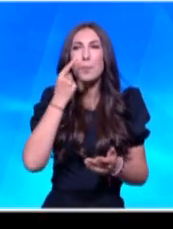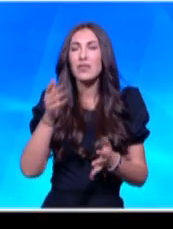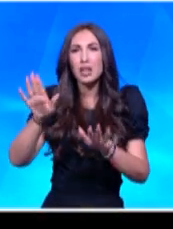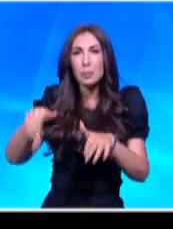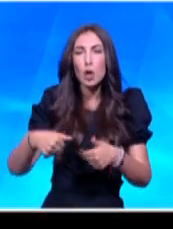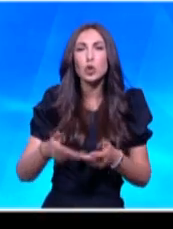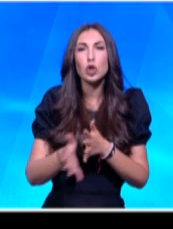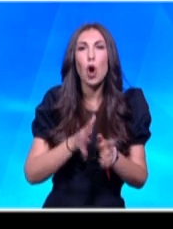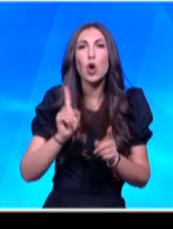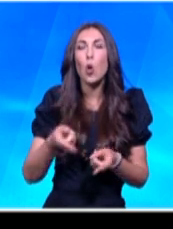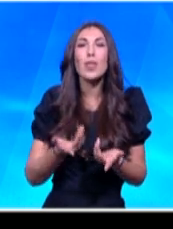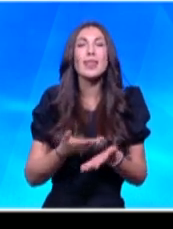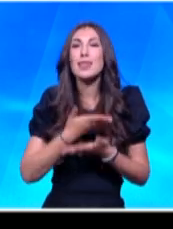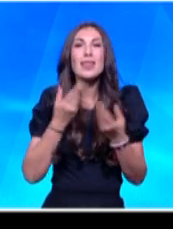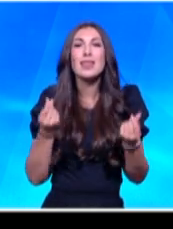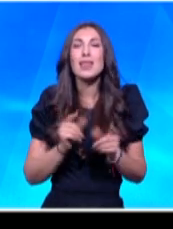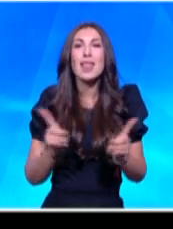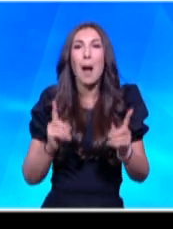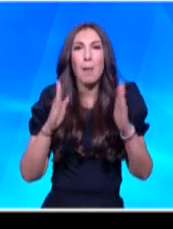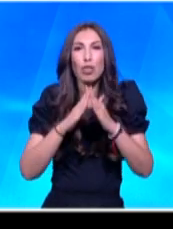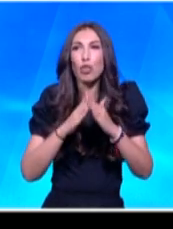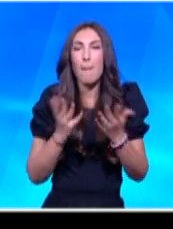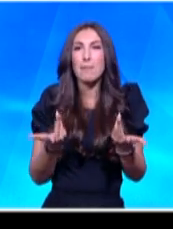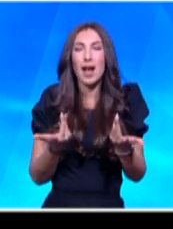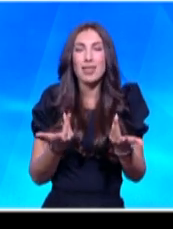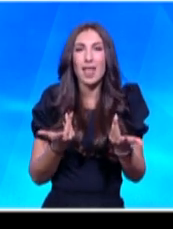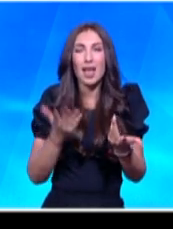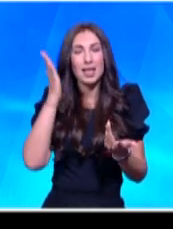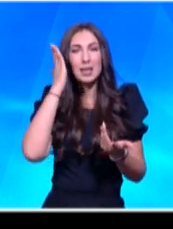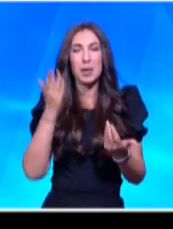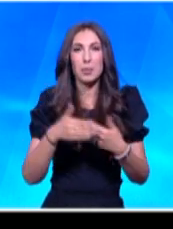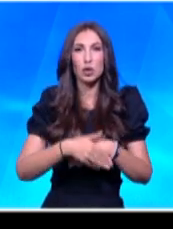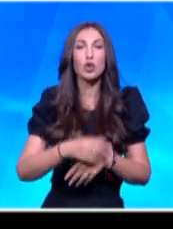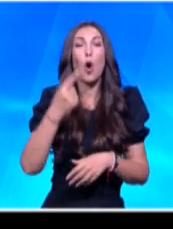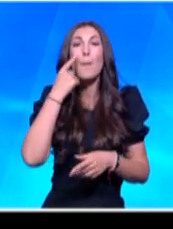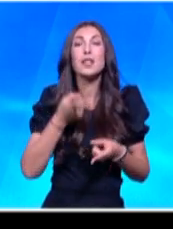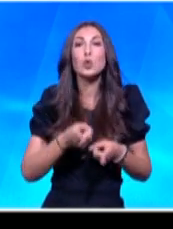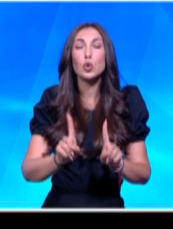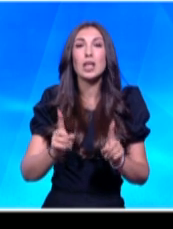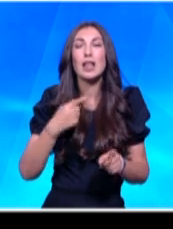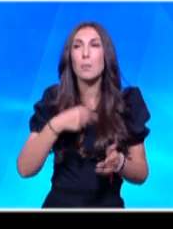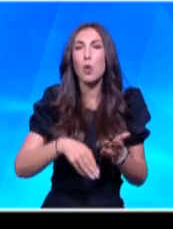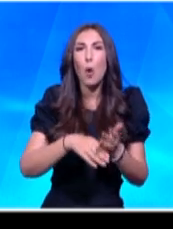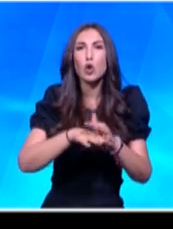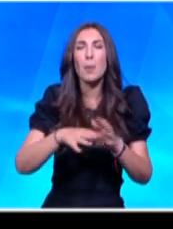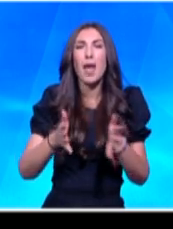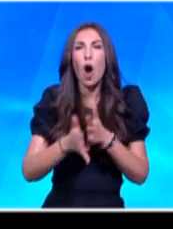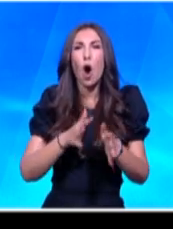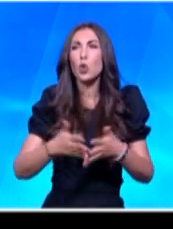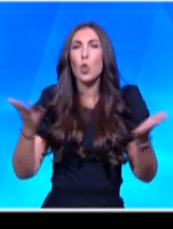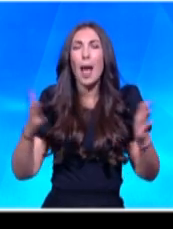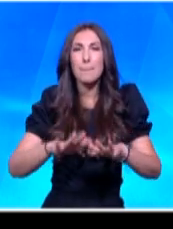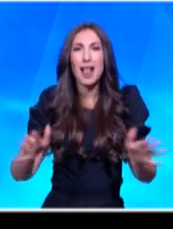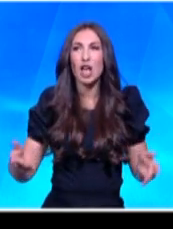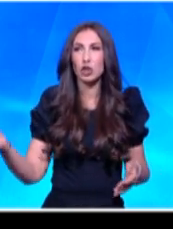и тези, които няма къде да прекарат нощта на Арапя. Опитахме се сутринта да помогнем на хора от големия плаж, които дойдоха